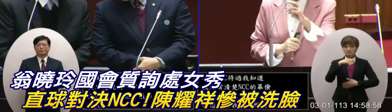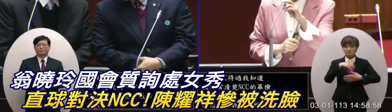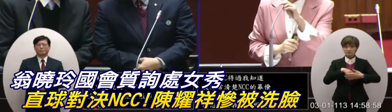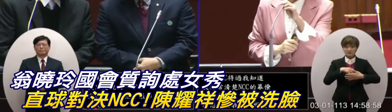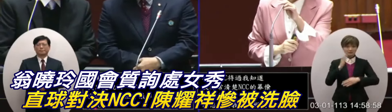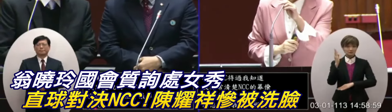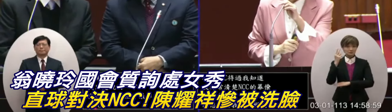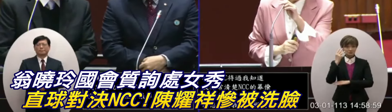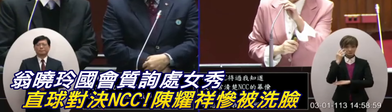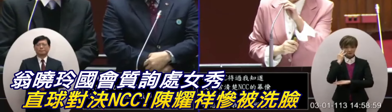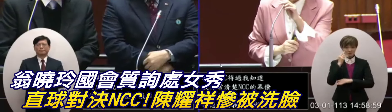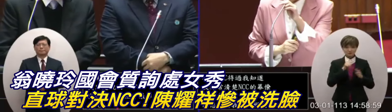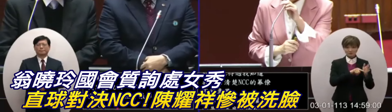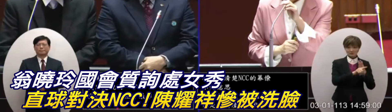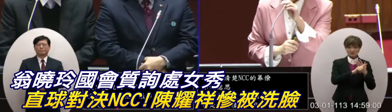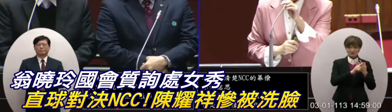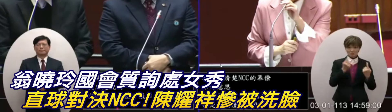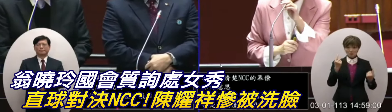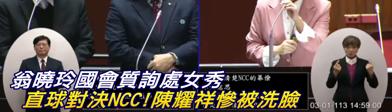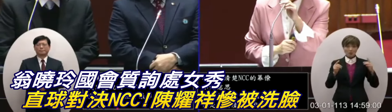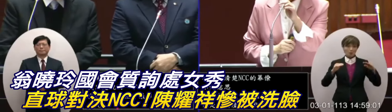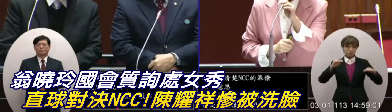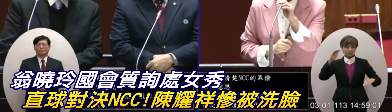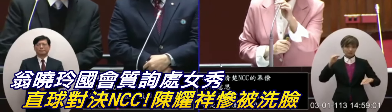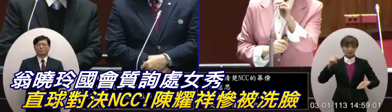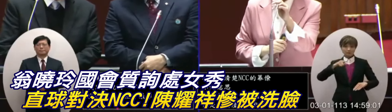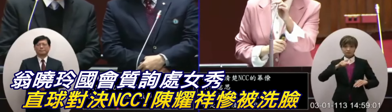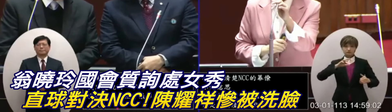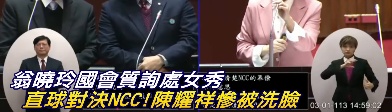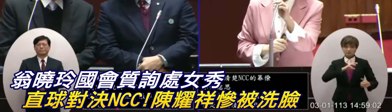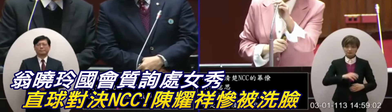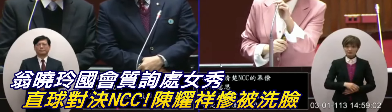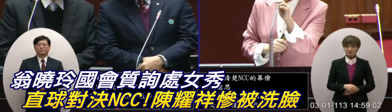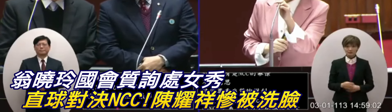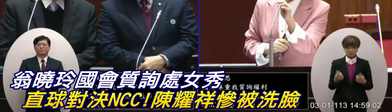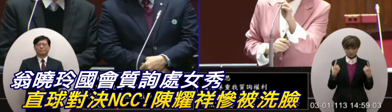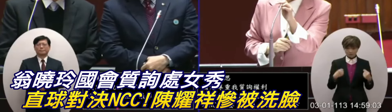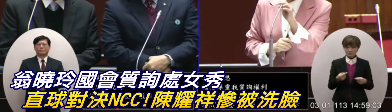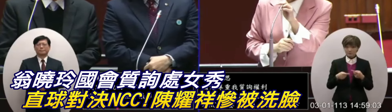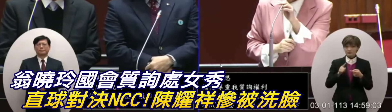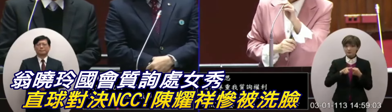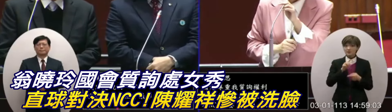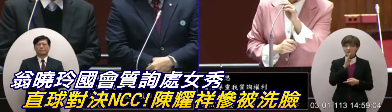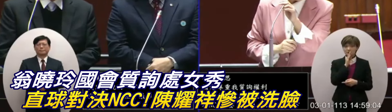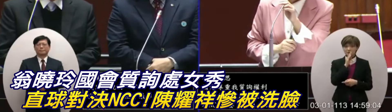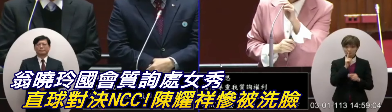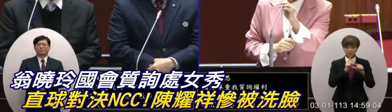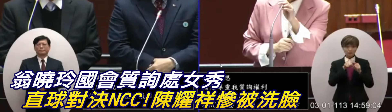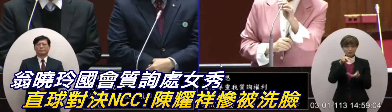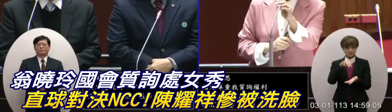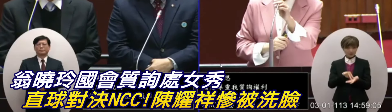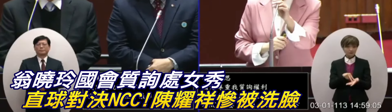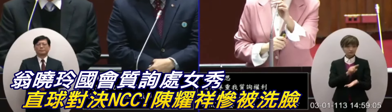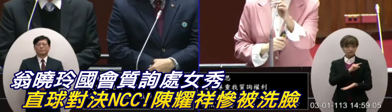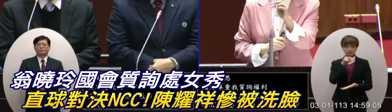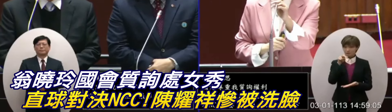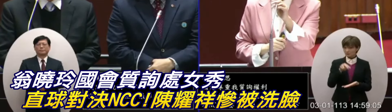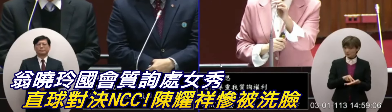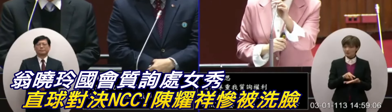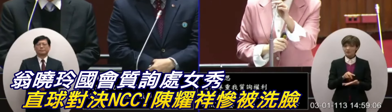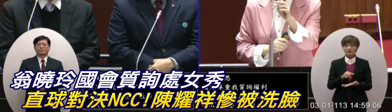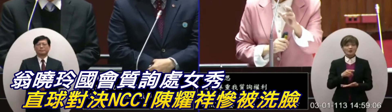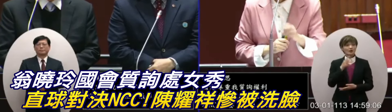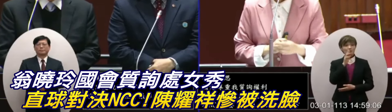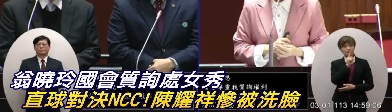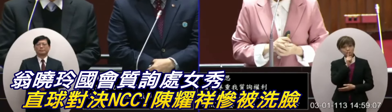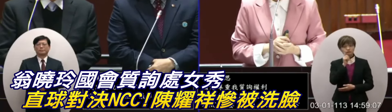治凌驾专业，政治凌驾依法行政。原本应该是中立独立的行政机关，要维护言论自由，维